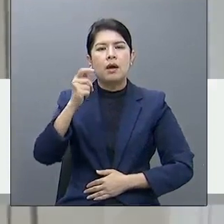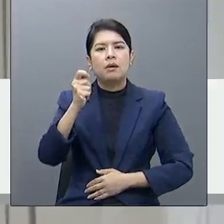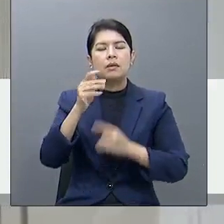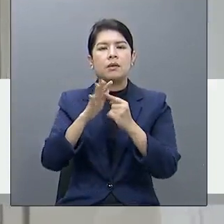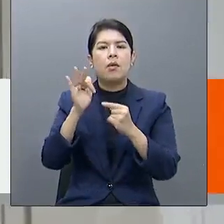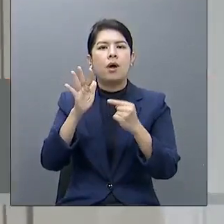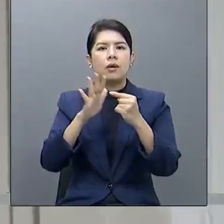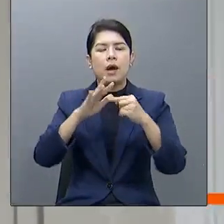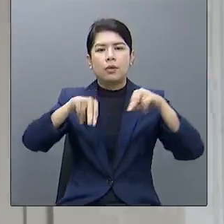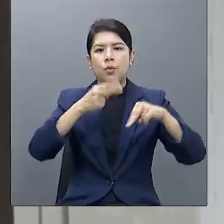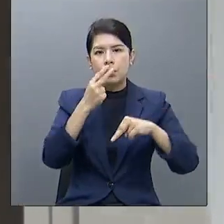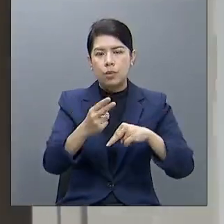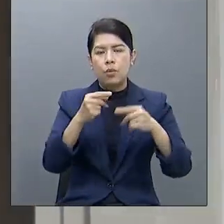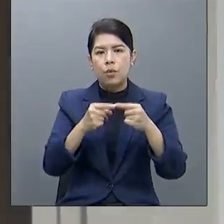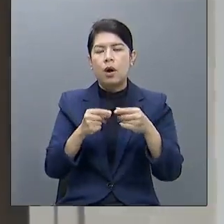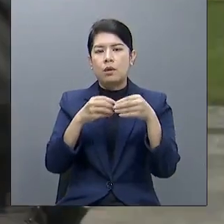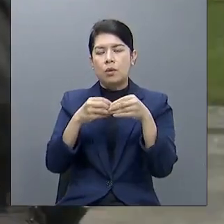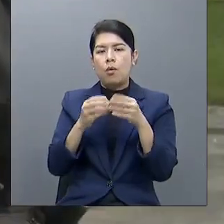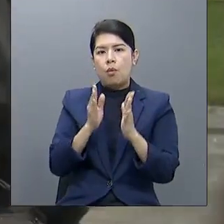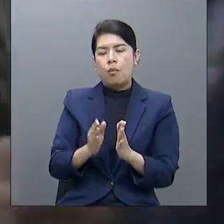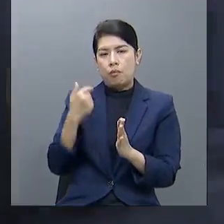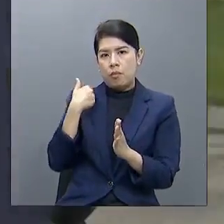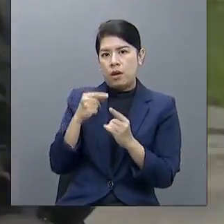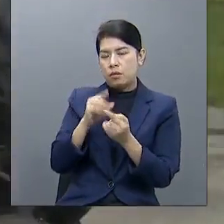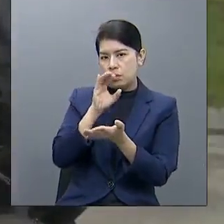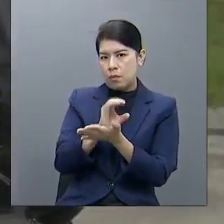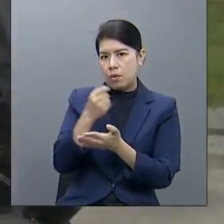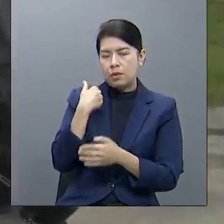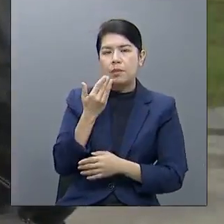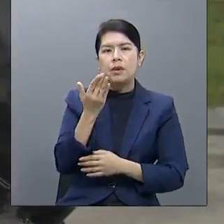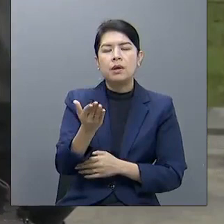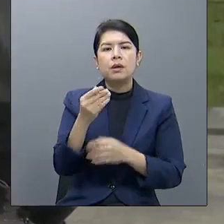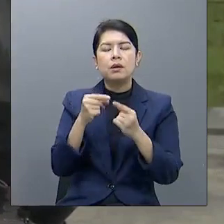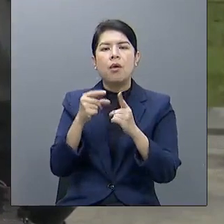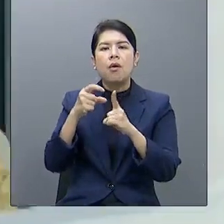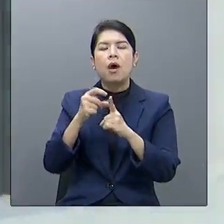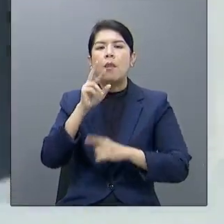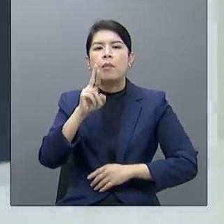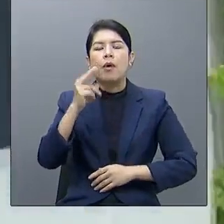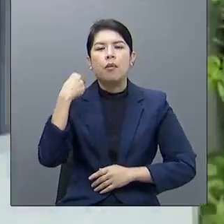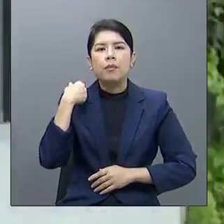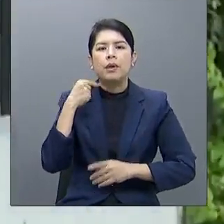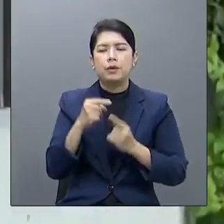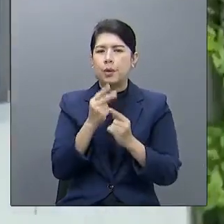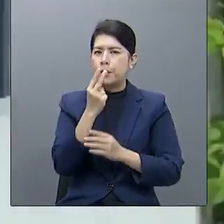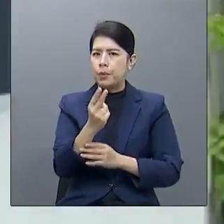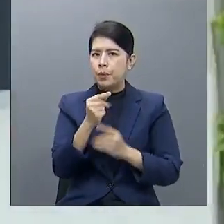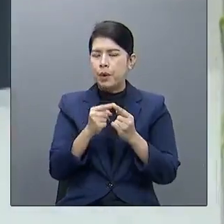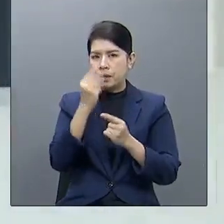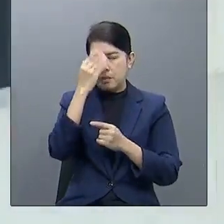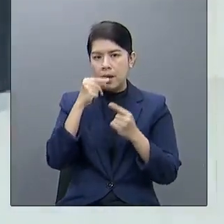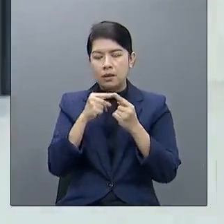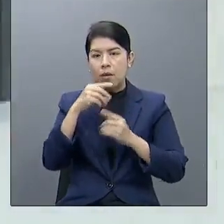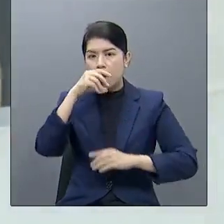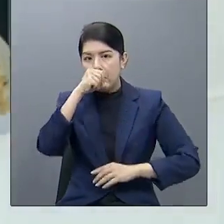มีเจ้าพนักงานผู้ร้องขอให้ออกหมายค้นหรือผู้ที่ให้การเป็นพยานในชั้นขอให้ศาลออกหมายค้นเจตนาปิดบังข้อเท็จจริง